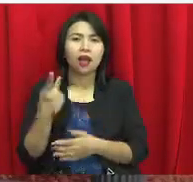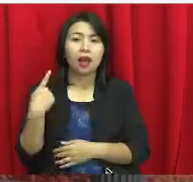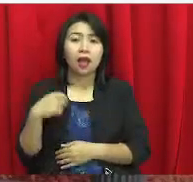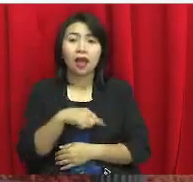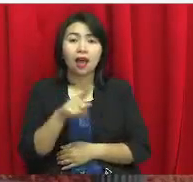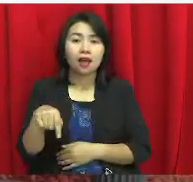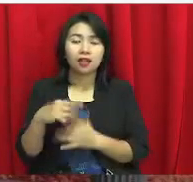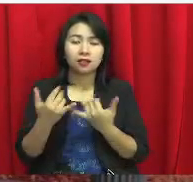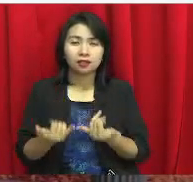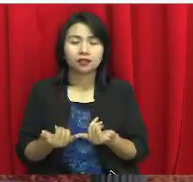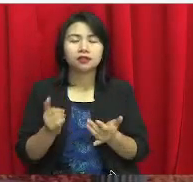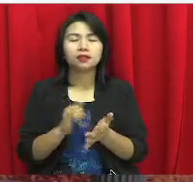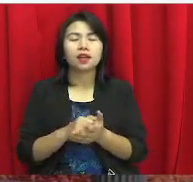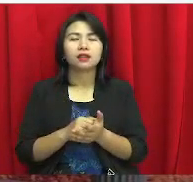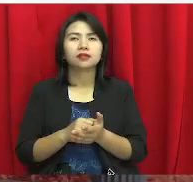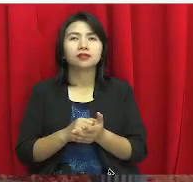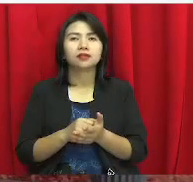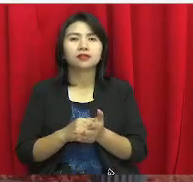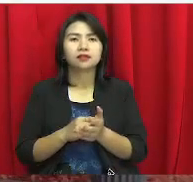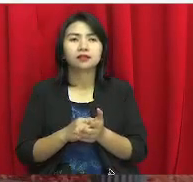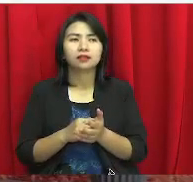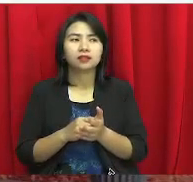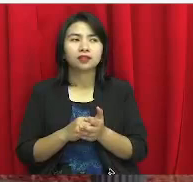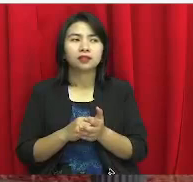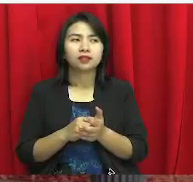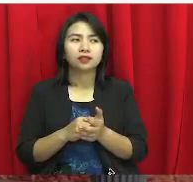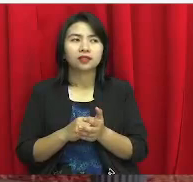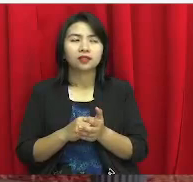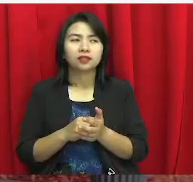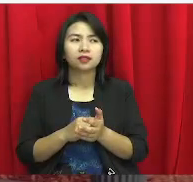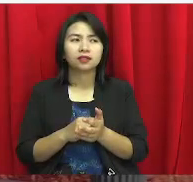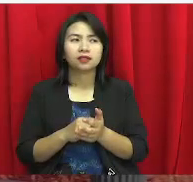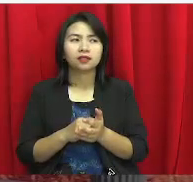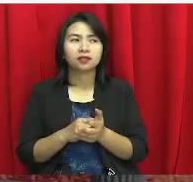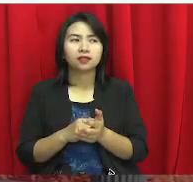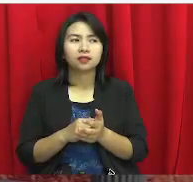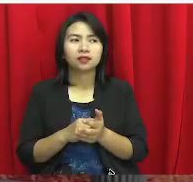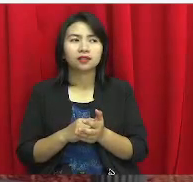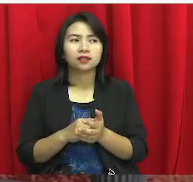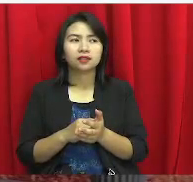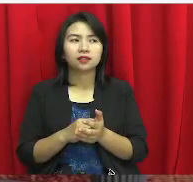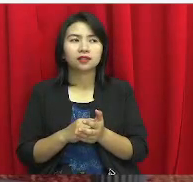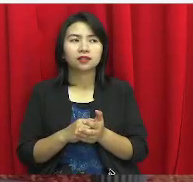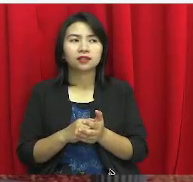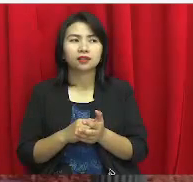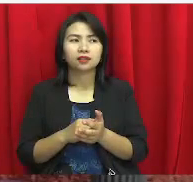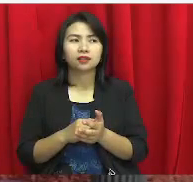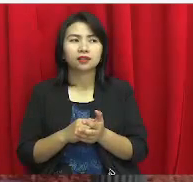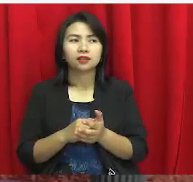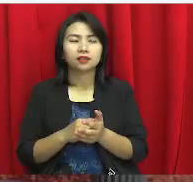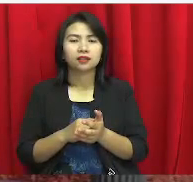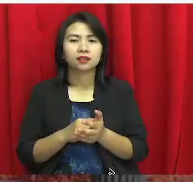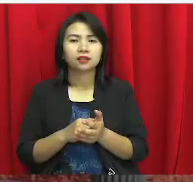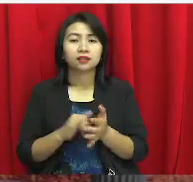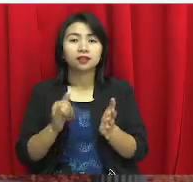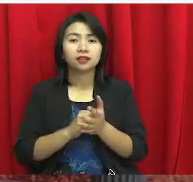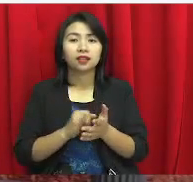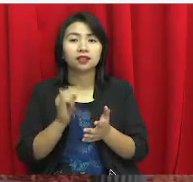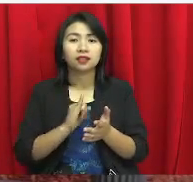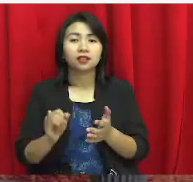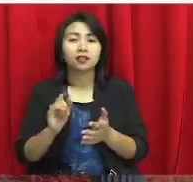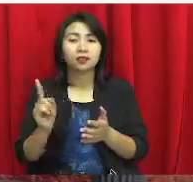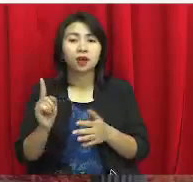natin, that will, ito yung tinatawag, yung biblical standards na meron po natin, ito yung tinatawag nating instruction